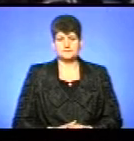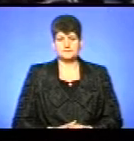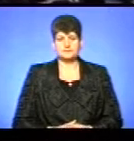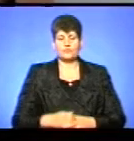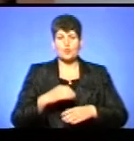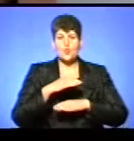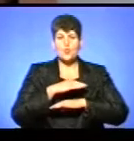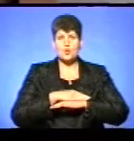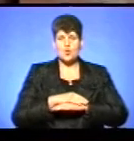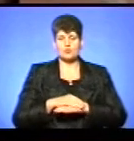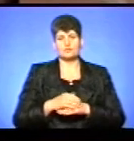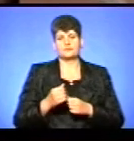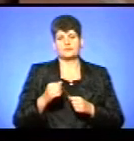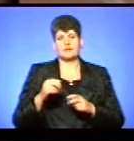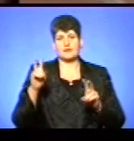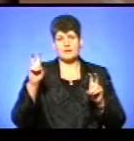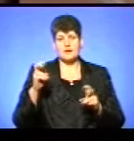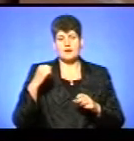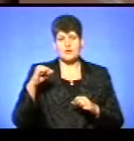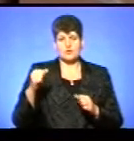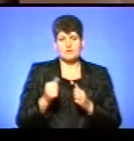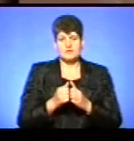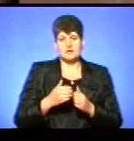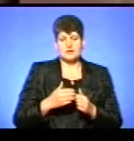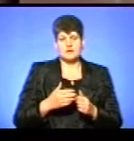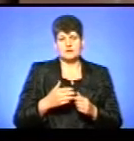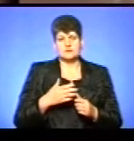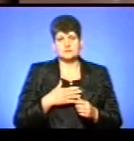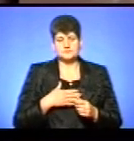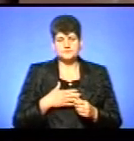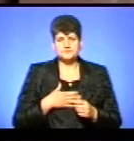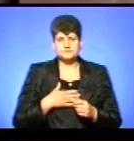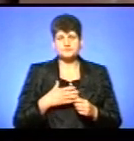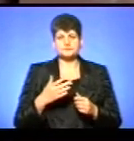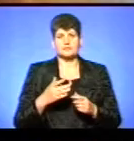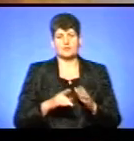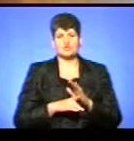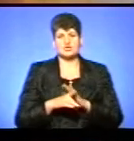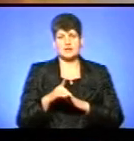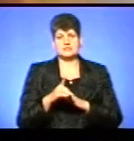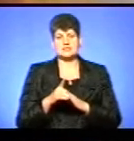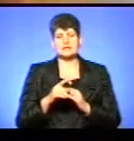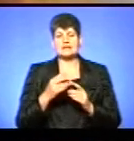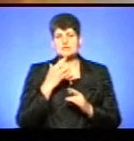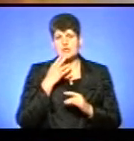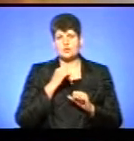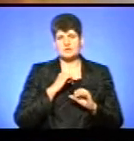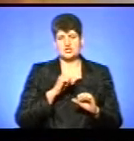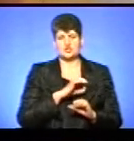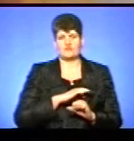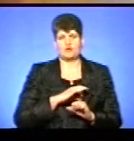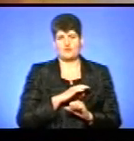Уроком «Герої поруч з нами» у 4-й школі розпочалась декада уроків національно-патріотичного виховання, каже вчитель історії